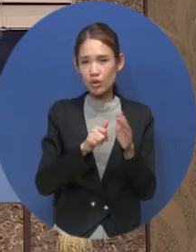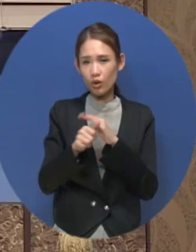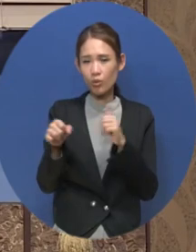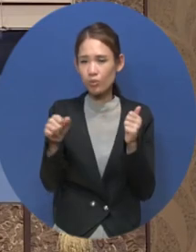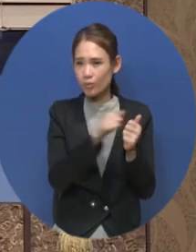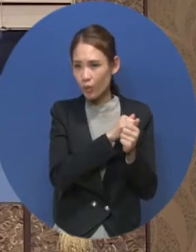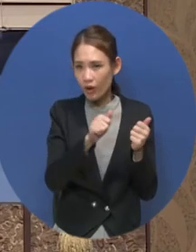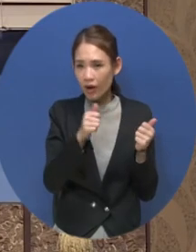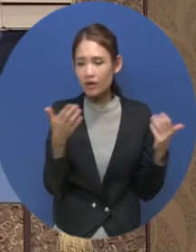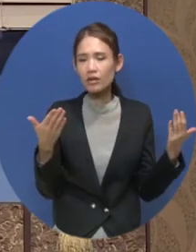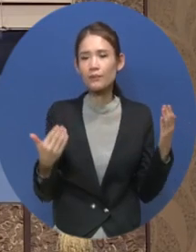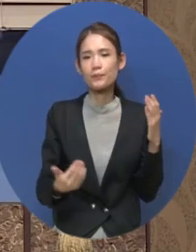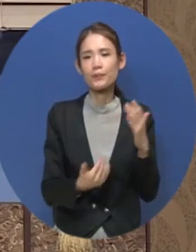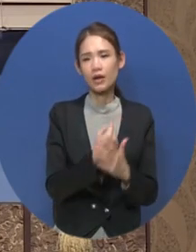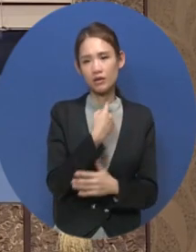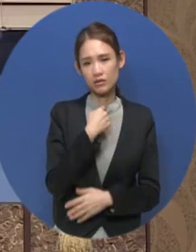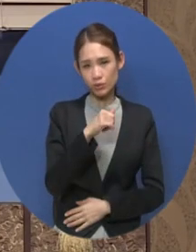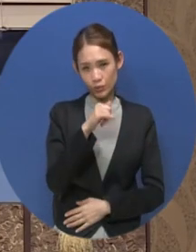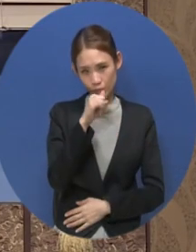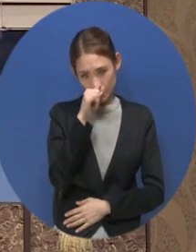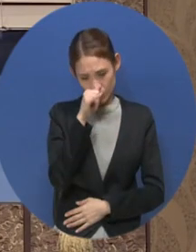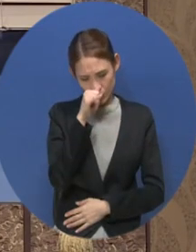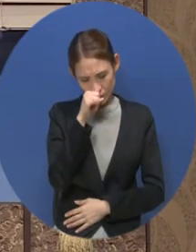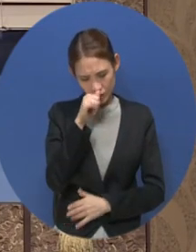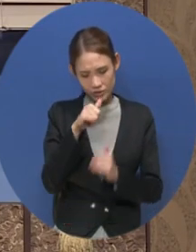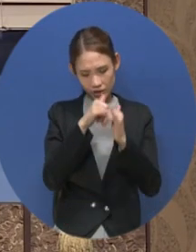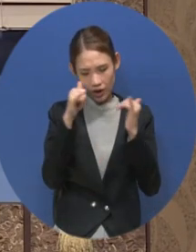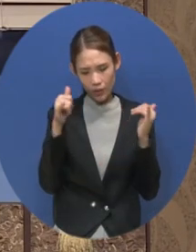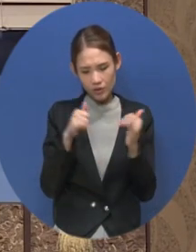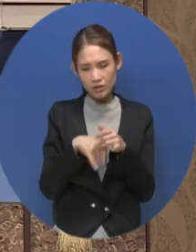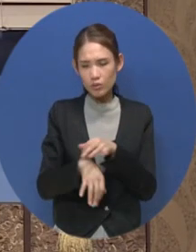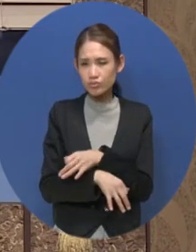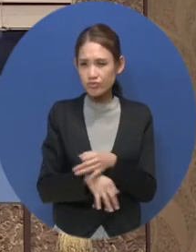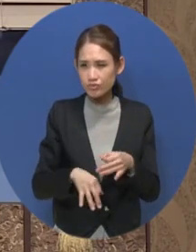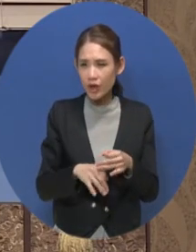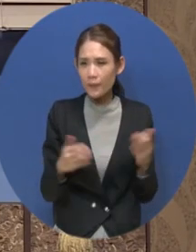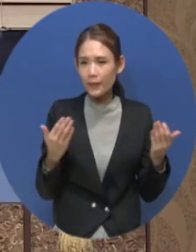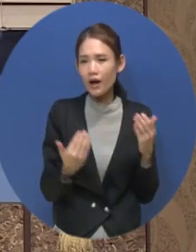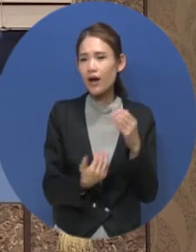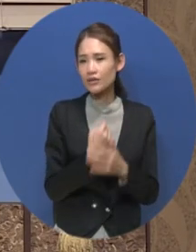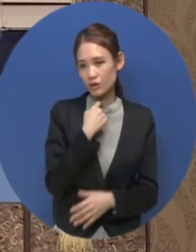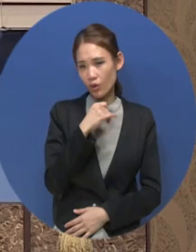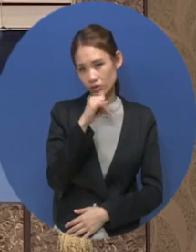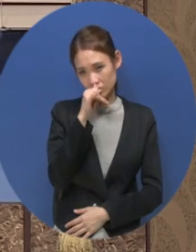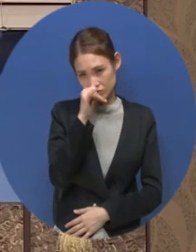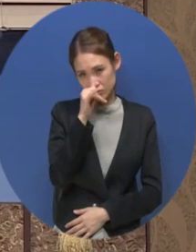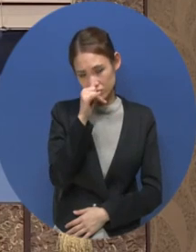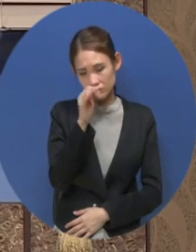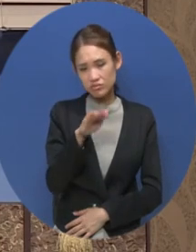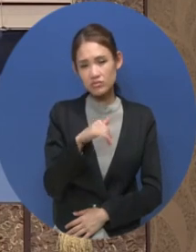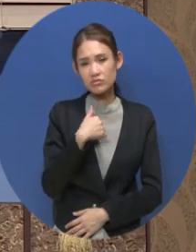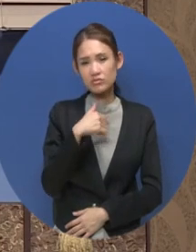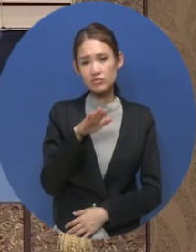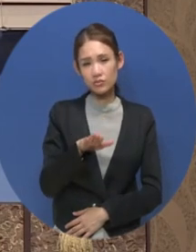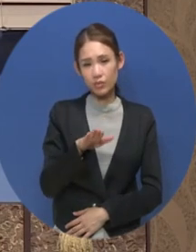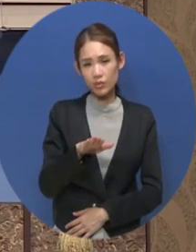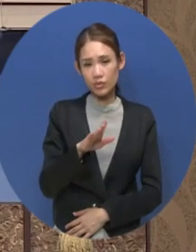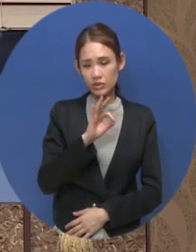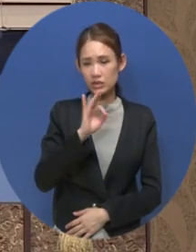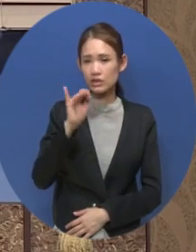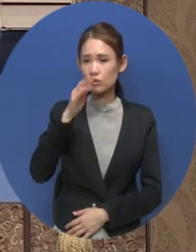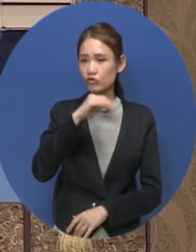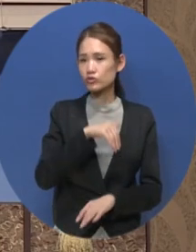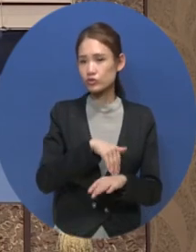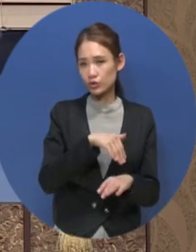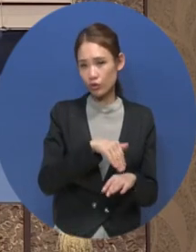사건도 있었고 여러 가지 사회적 물의를 일으킨 사건이 있었는데 저희는 이번에 이제 그 이천